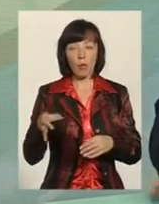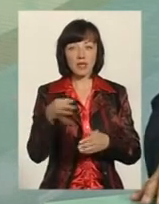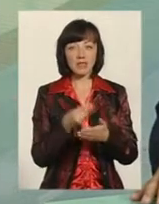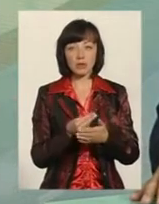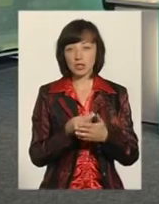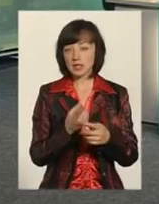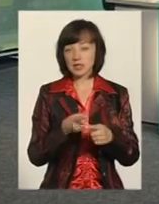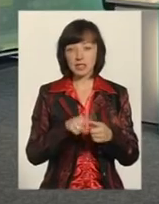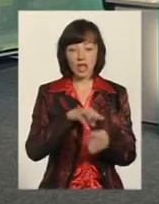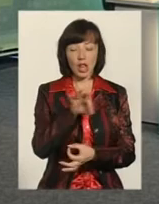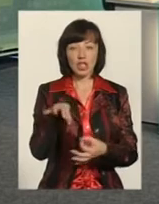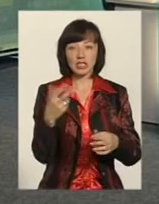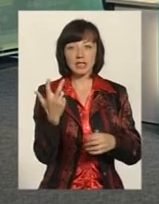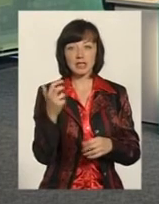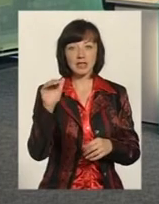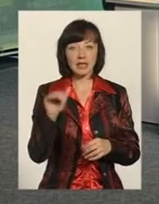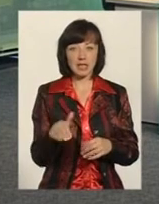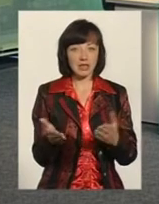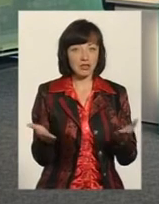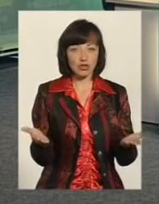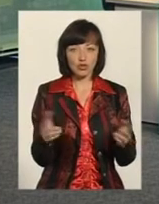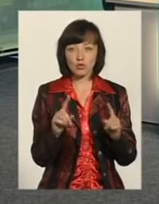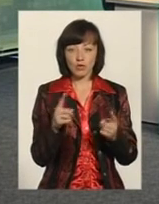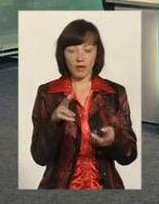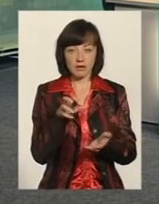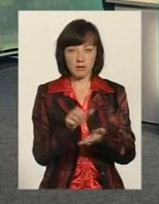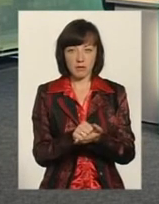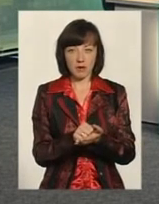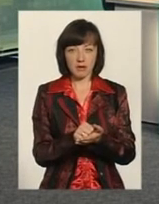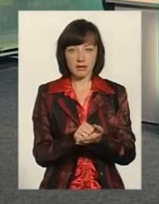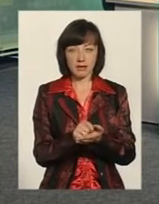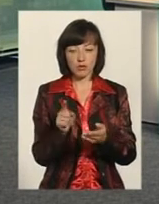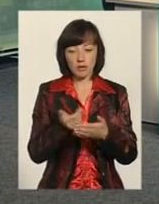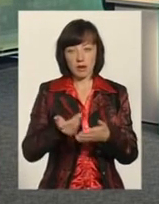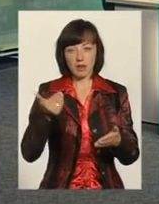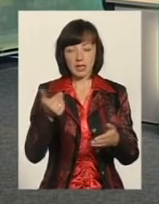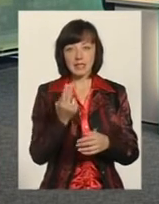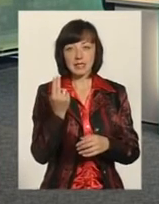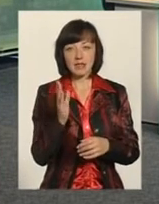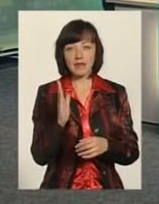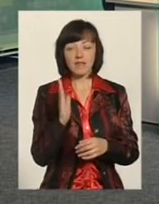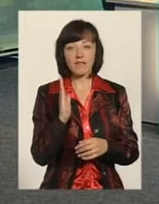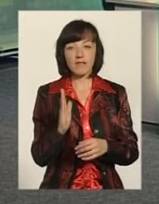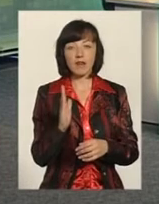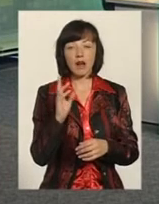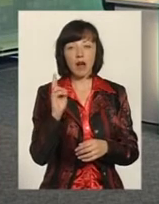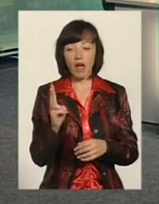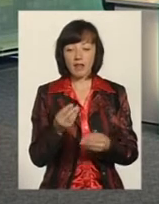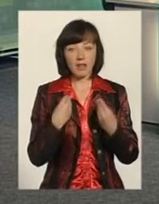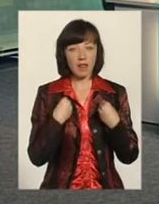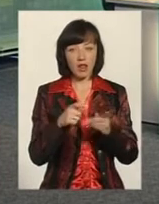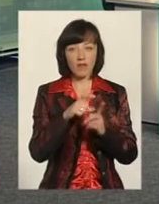Ну, і це лишніх 300 тисяч, чому цим не займатися? Тобто, ЦВК поки що не дала відповіді, чи вона готова